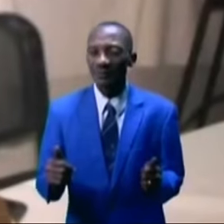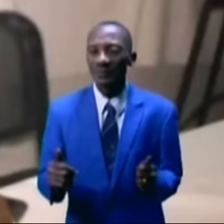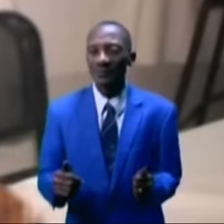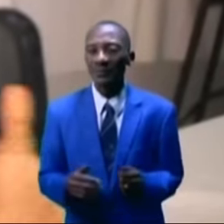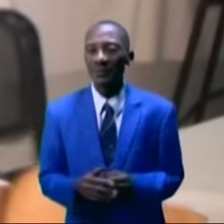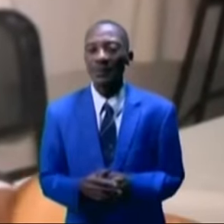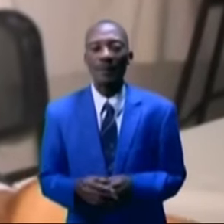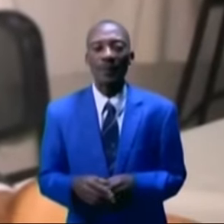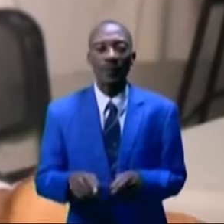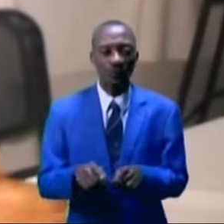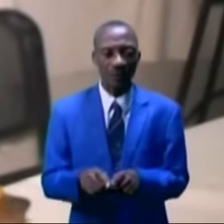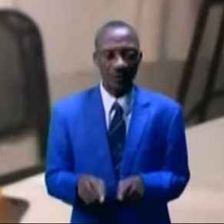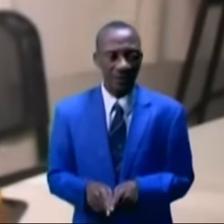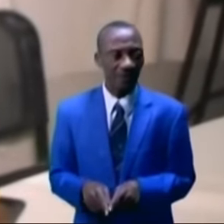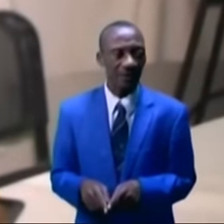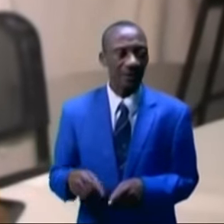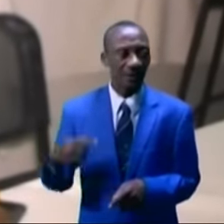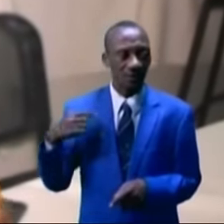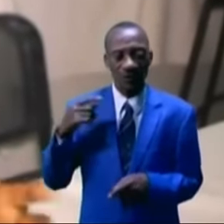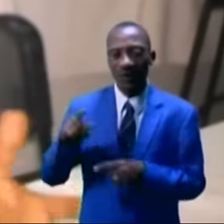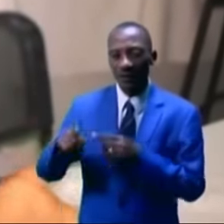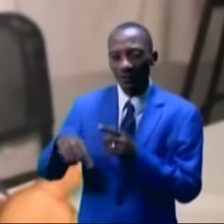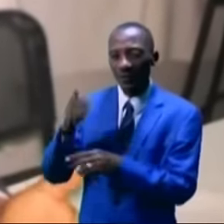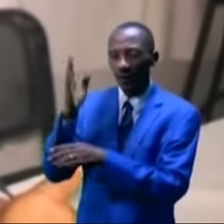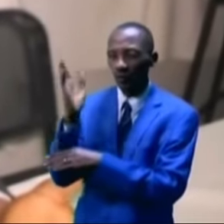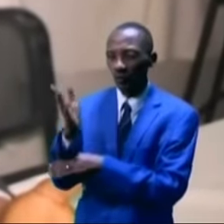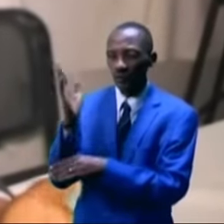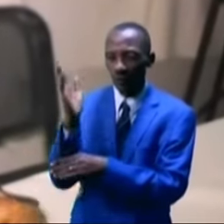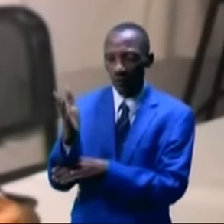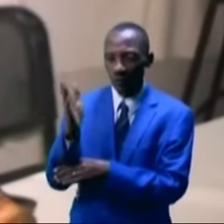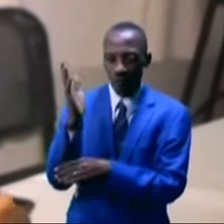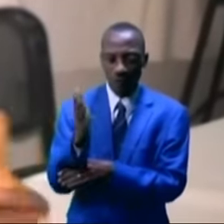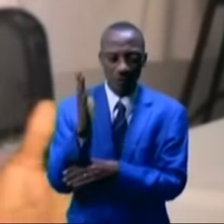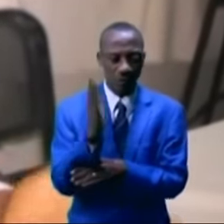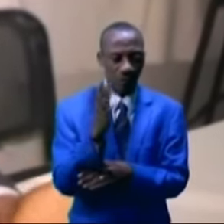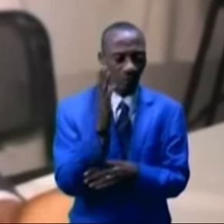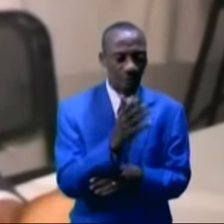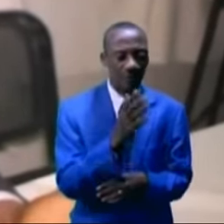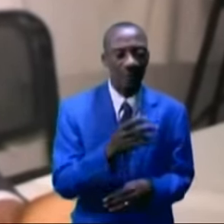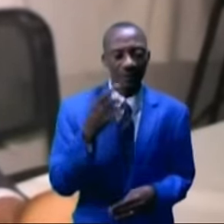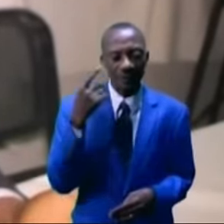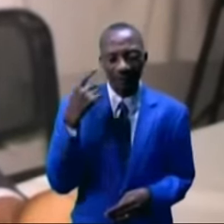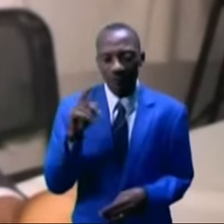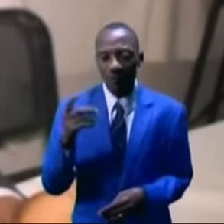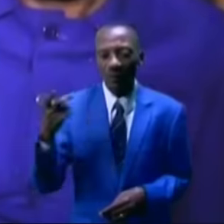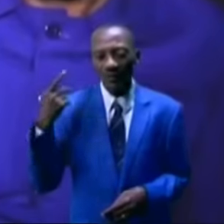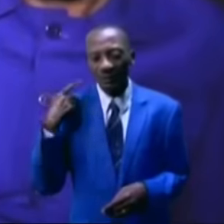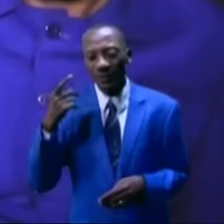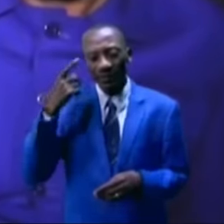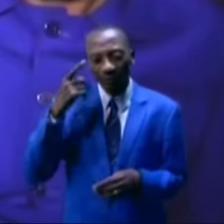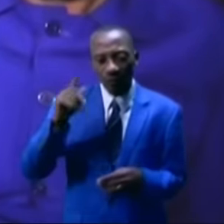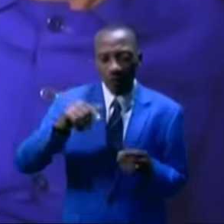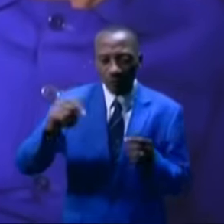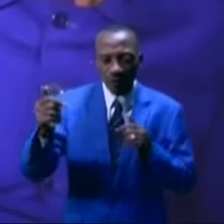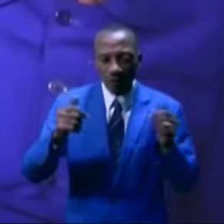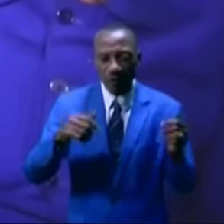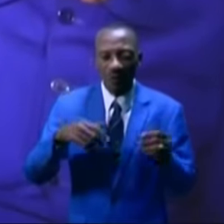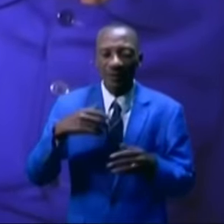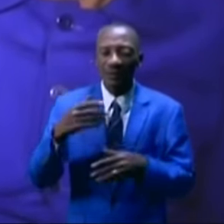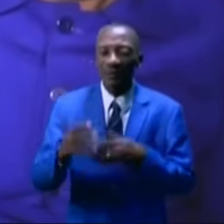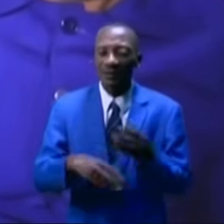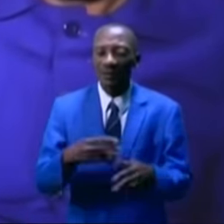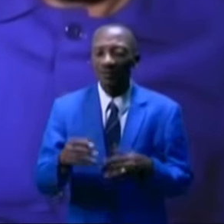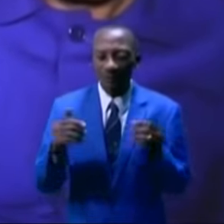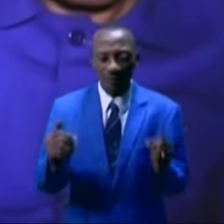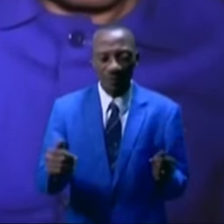À son tour, le gouverneur du Kassai central, Joseph Moïse Kamboulou, a appelé à l'unité pour favoriser le décollage